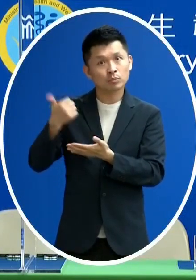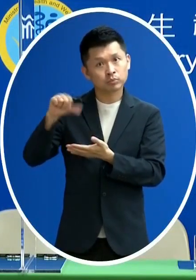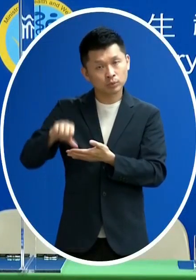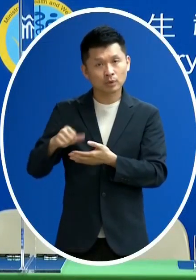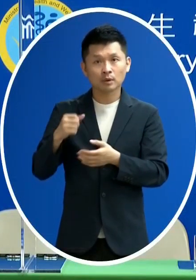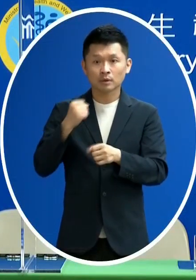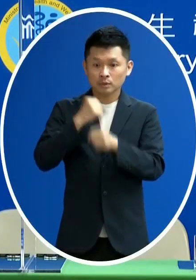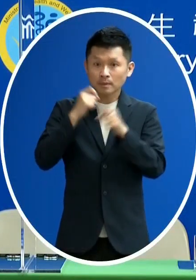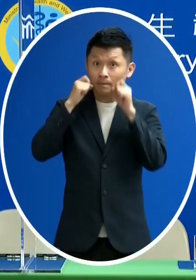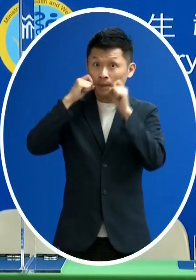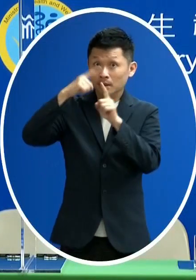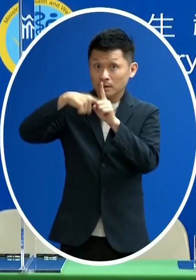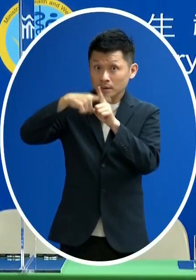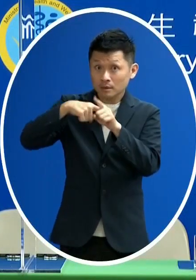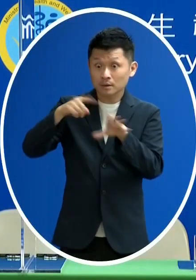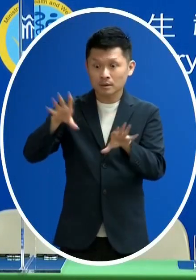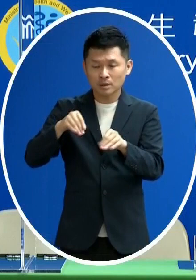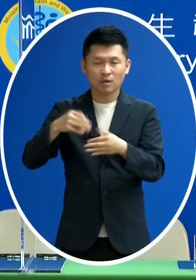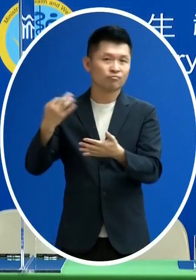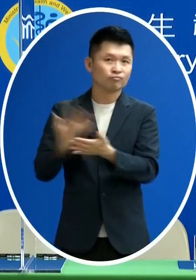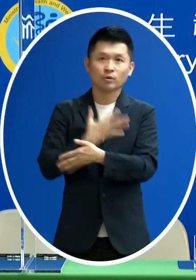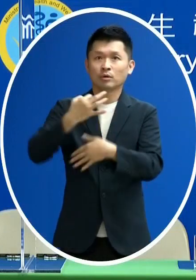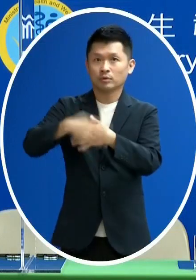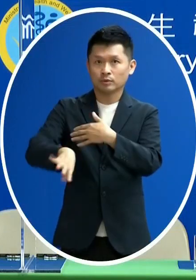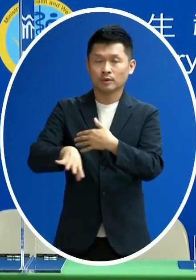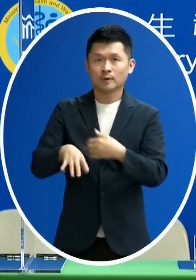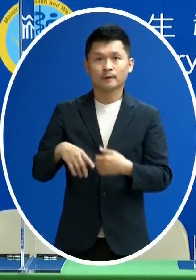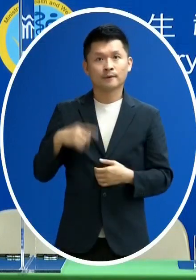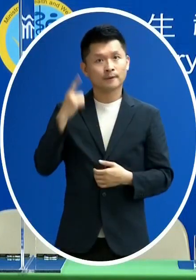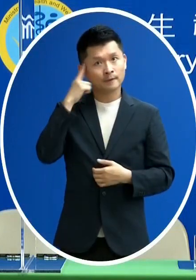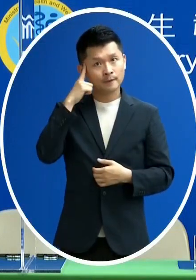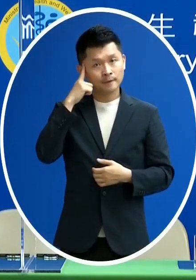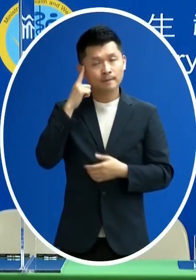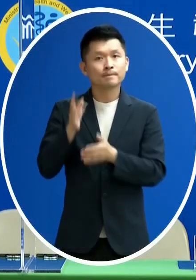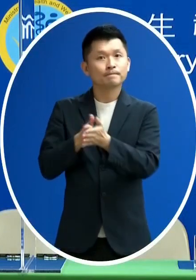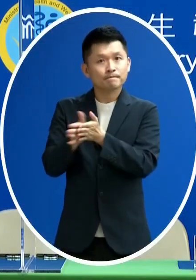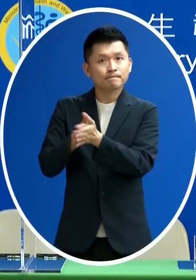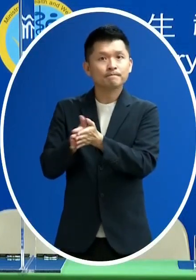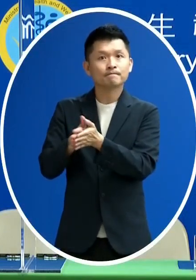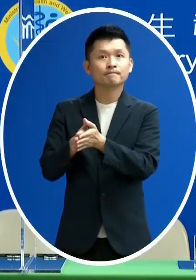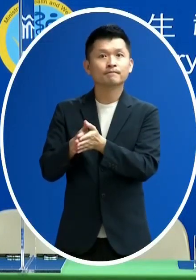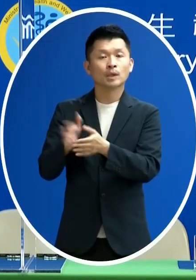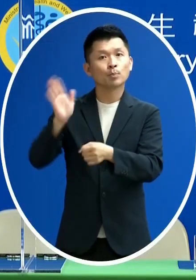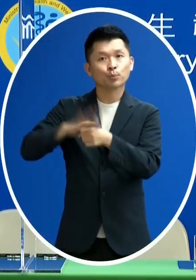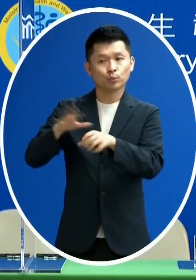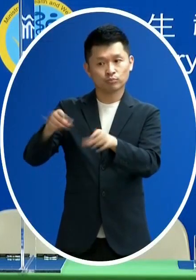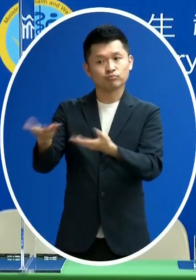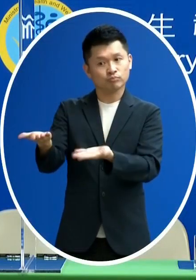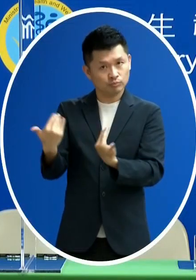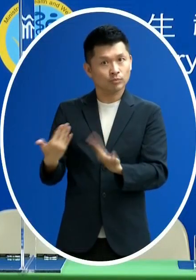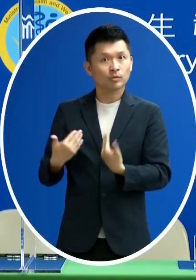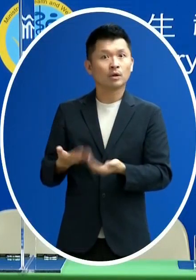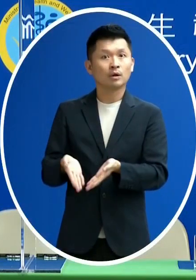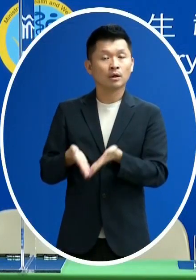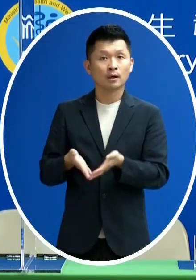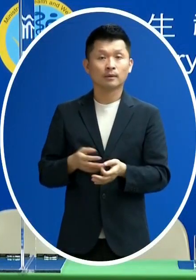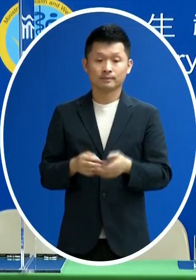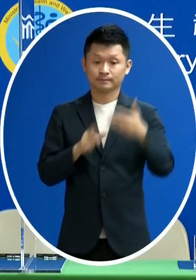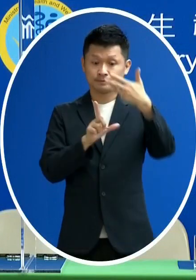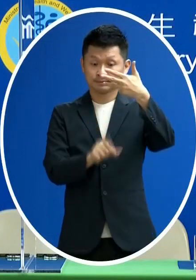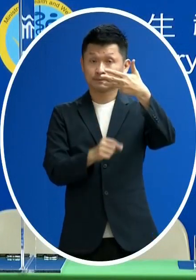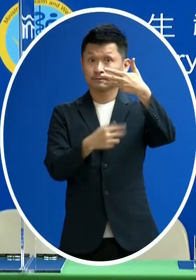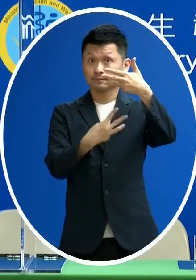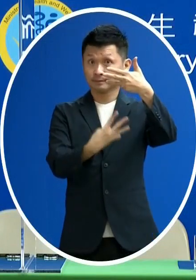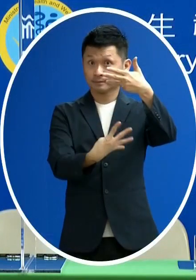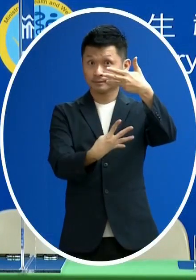造品质文件其实都不够，所以我们就陆续的要求业者他要补件。那我们在